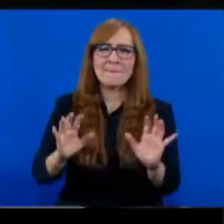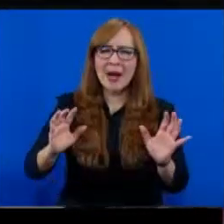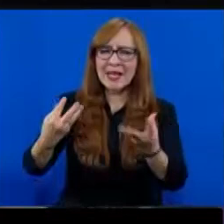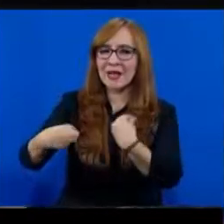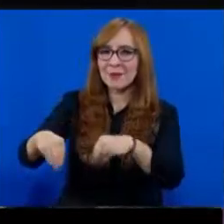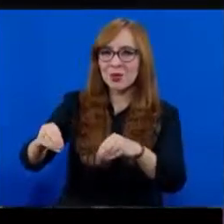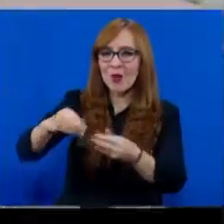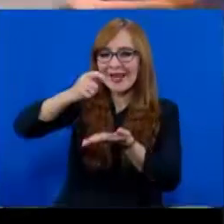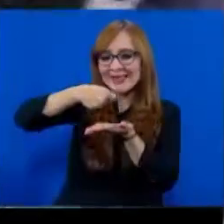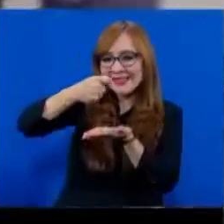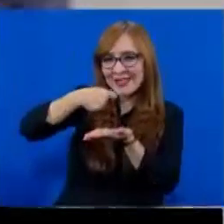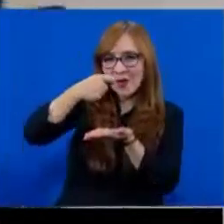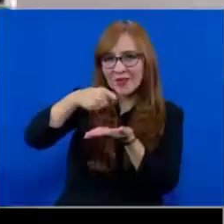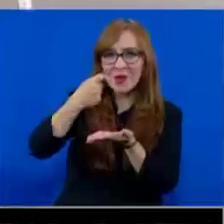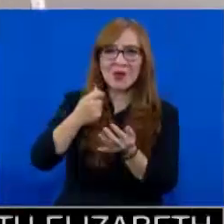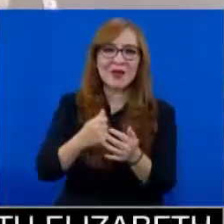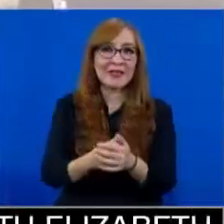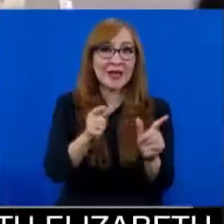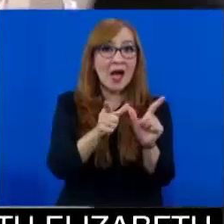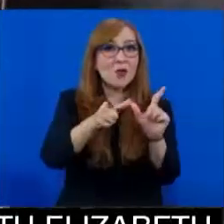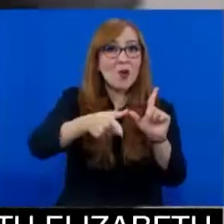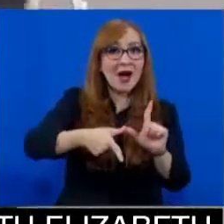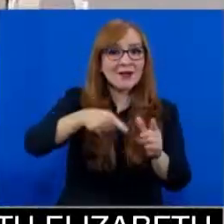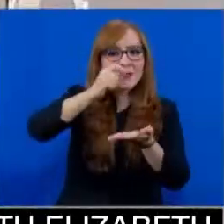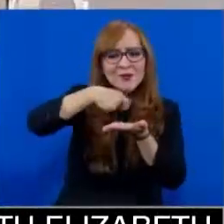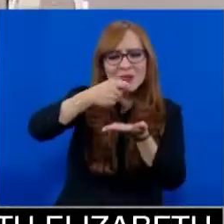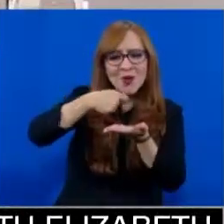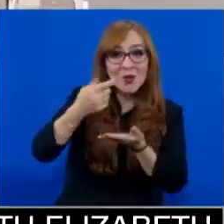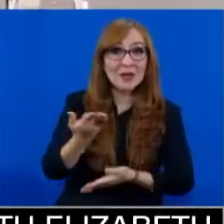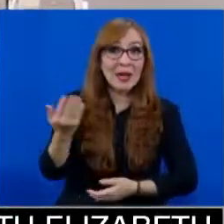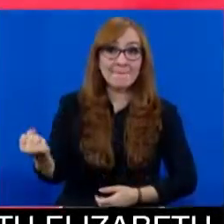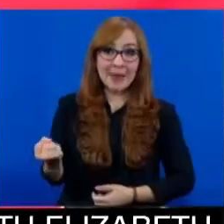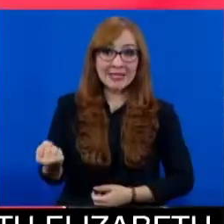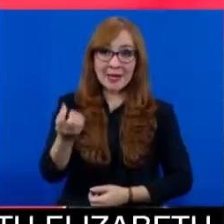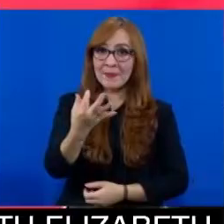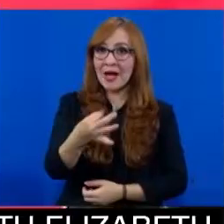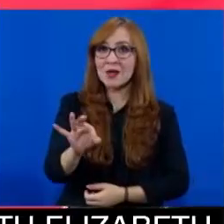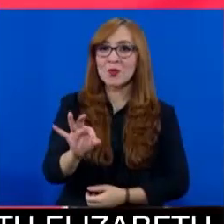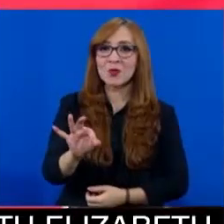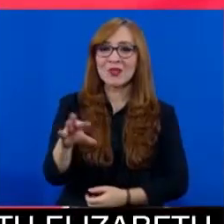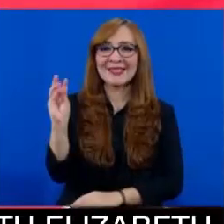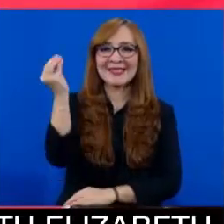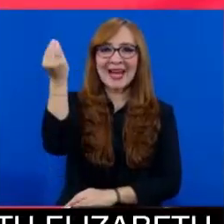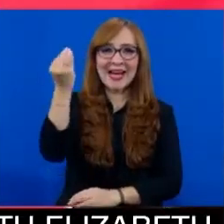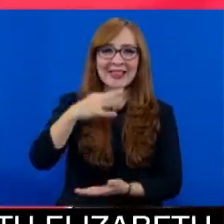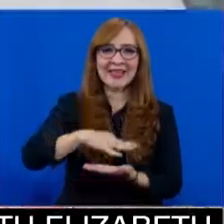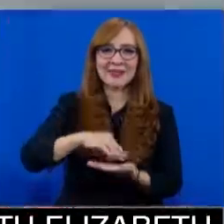Nusantara, ya ini warung soto Betawi yang ada di kawasan Pasar Baru, Kecamatan Sawah Besar, Jakarta